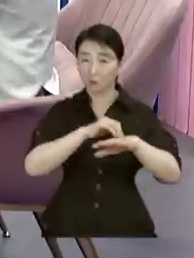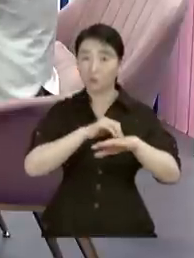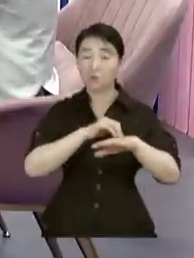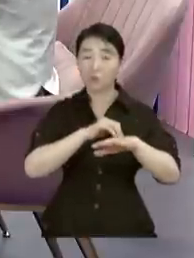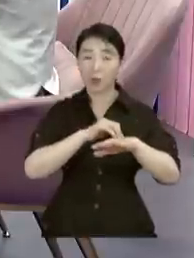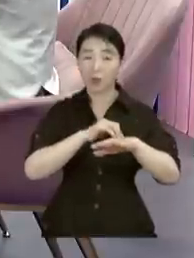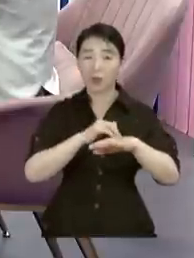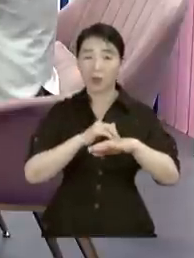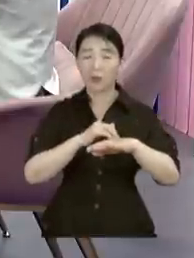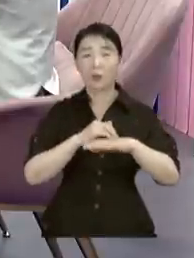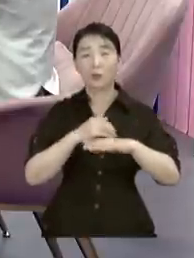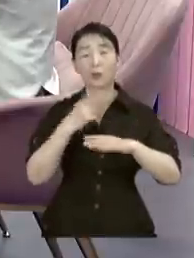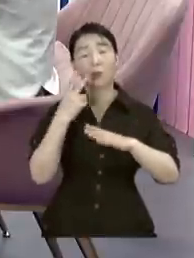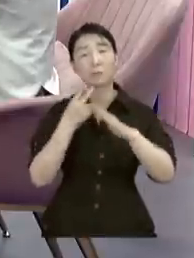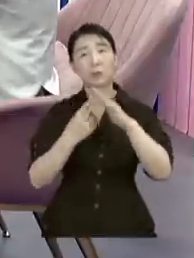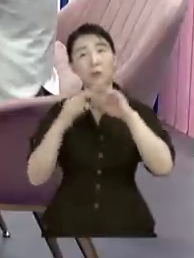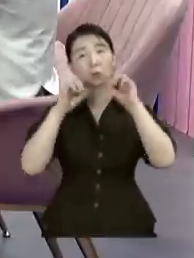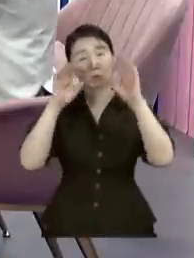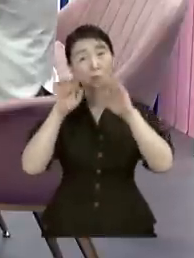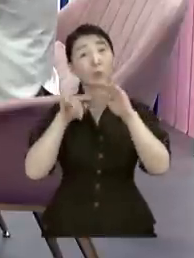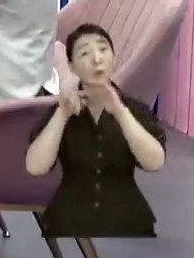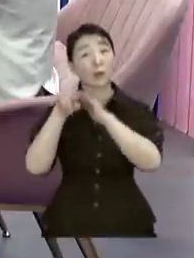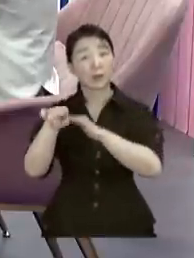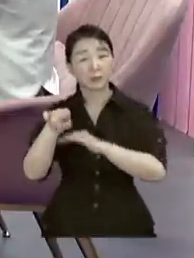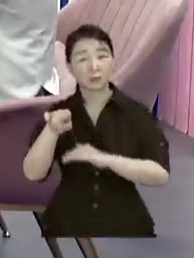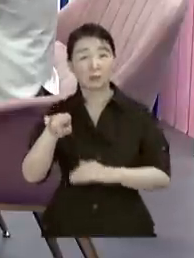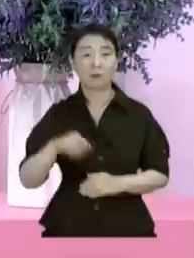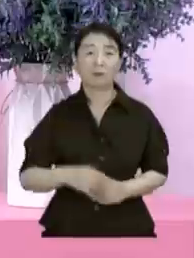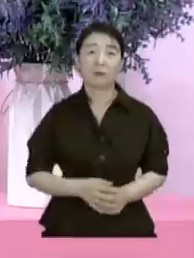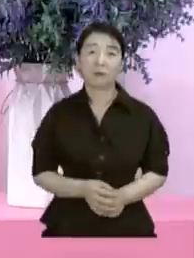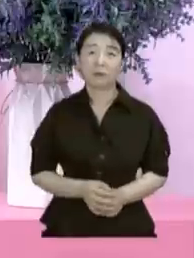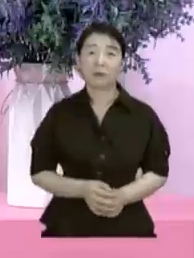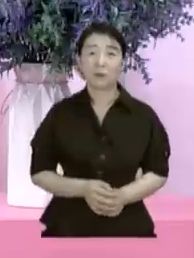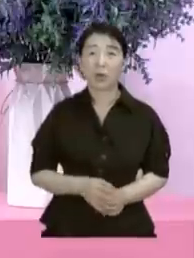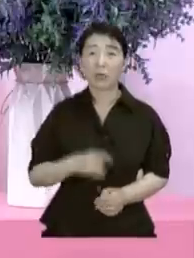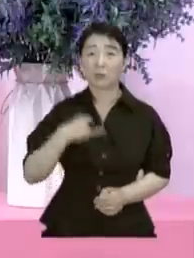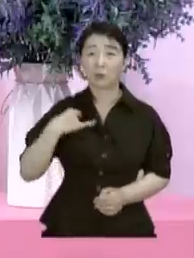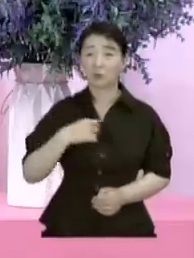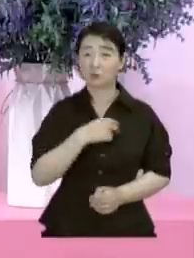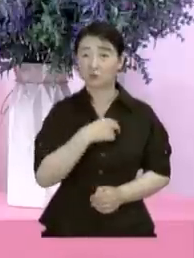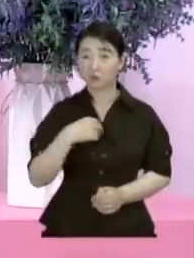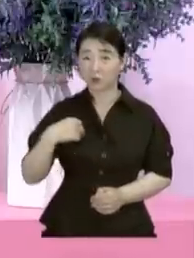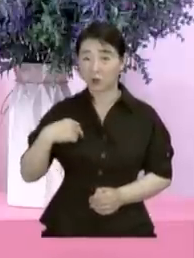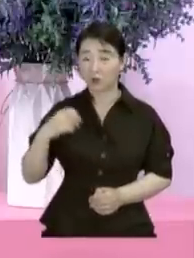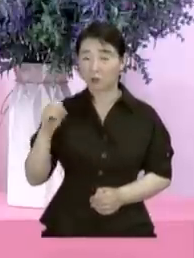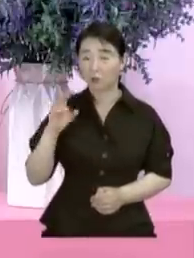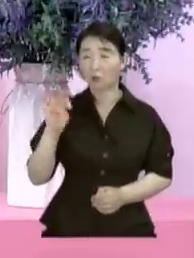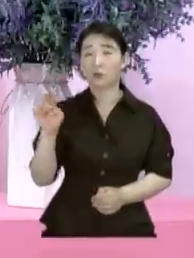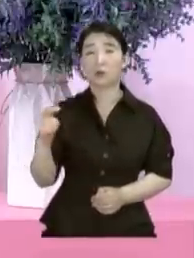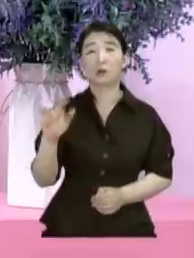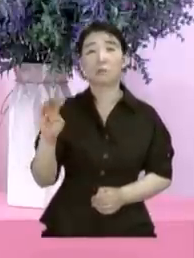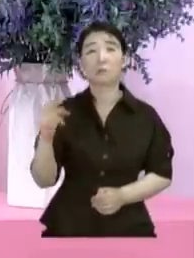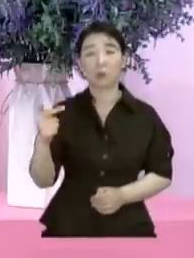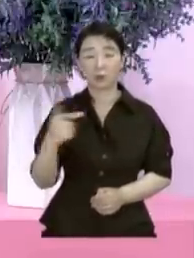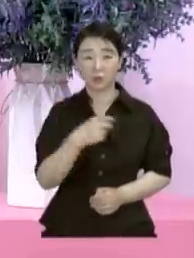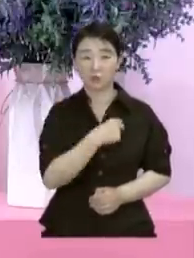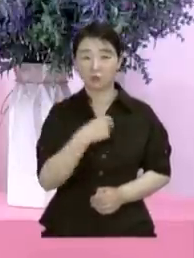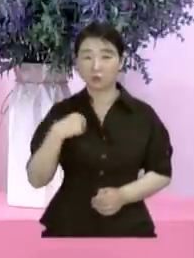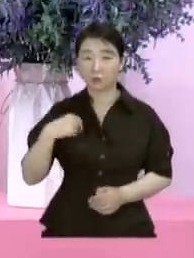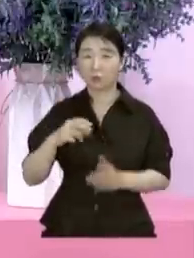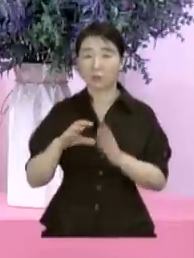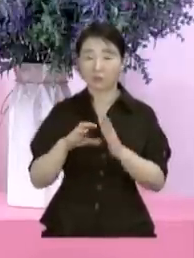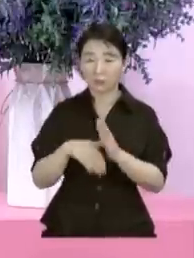받고 비전 트립을 갔는데 그게 그 북경과 연변이었어요. 그래서 북경에서는 숨어서